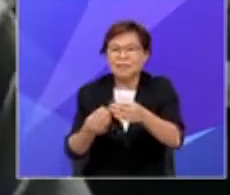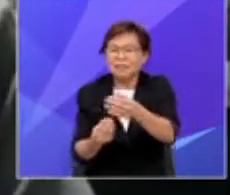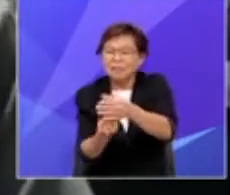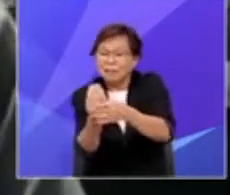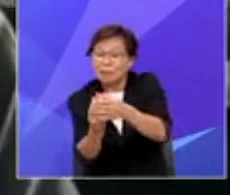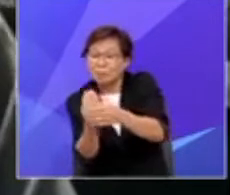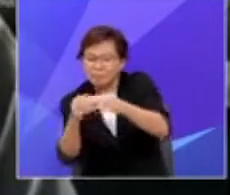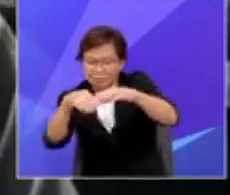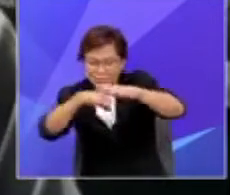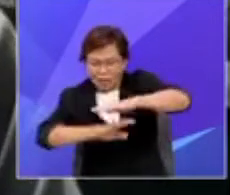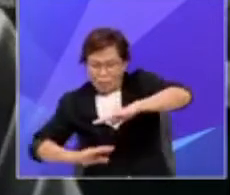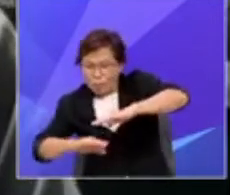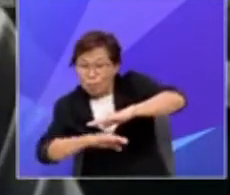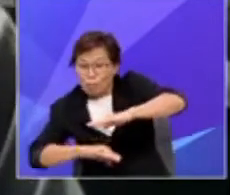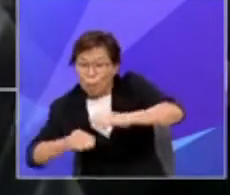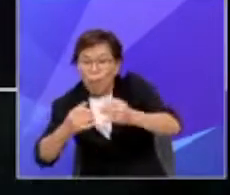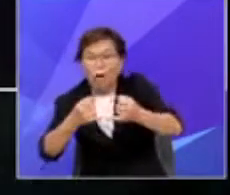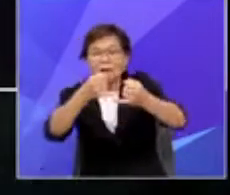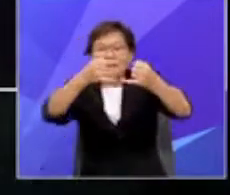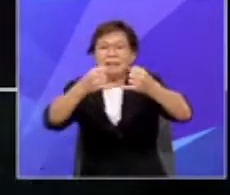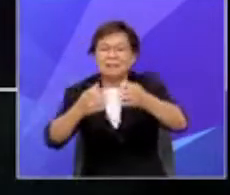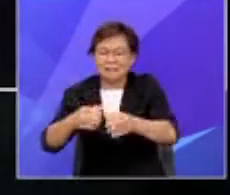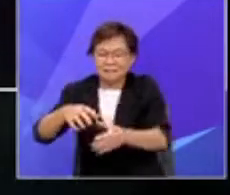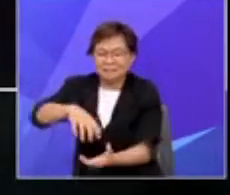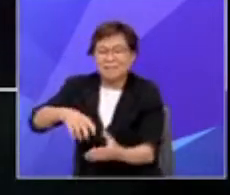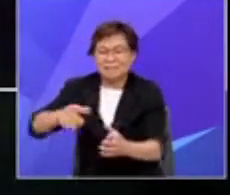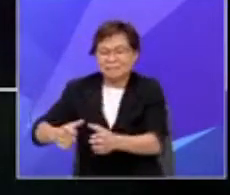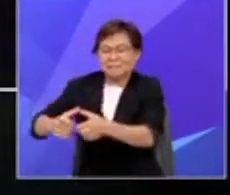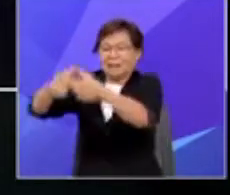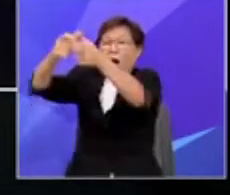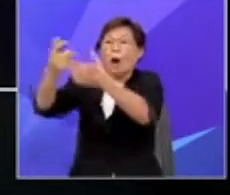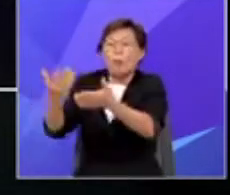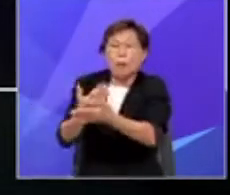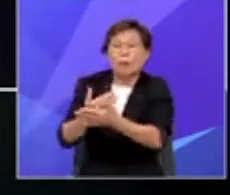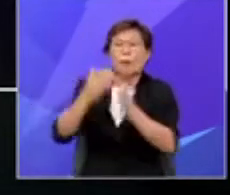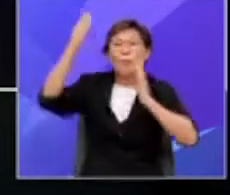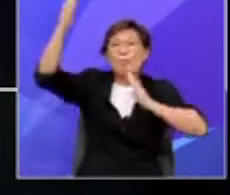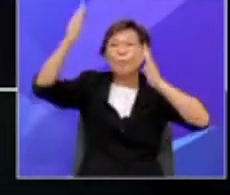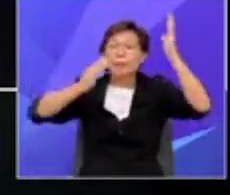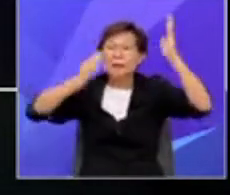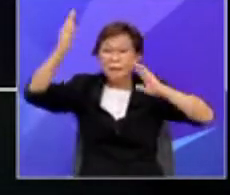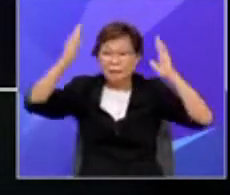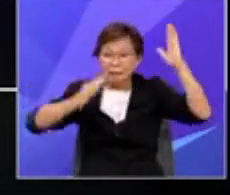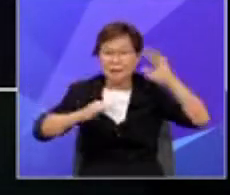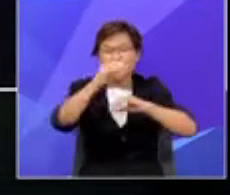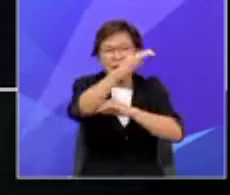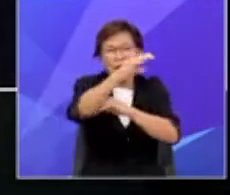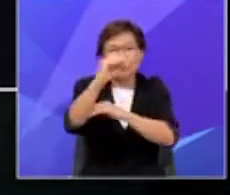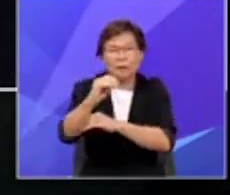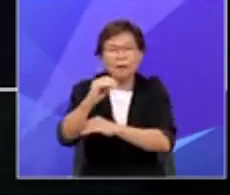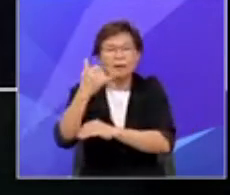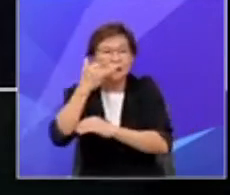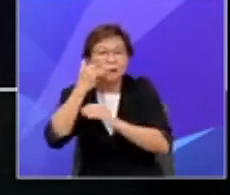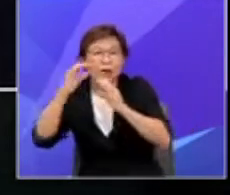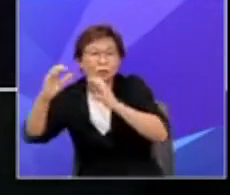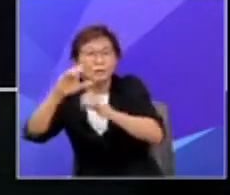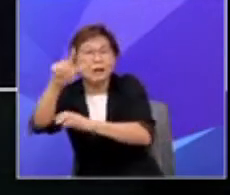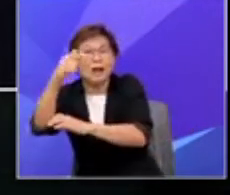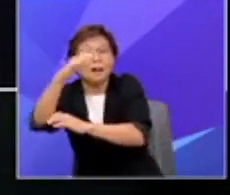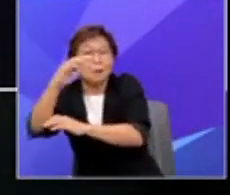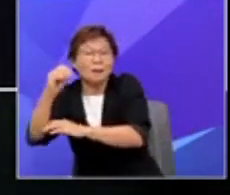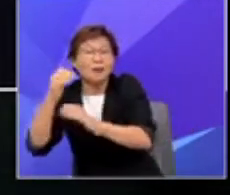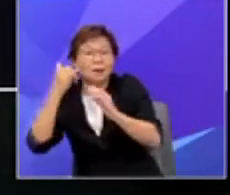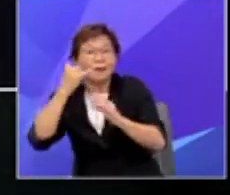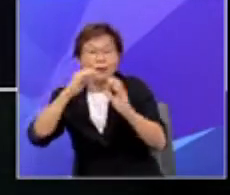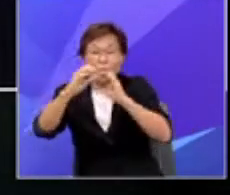dibeli si Ule gila untuk berkoordinasi dengan cara cari kata dikomunikasikan lain